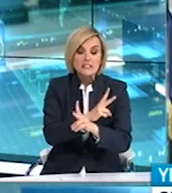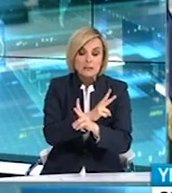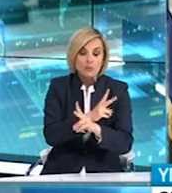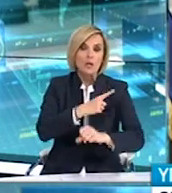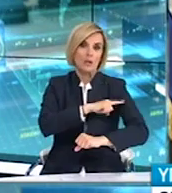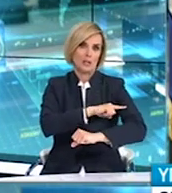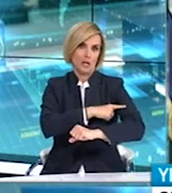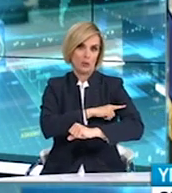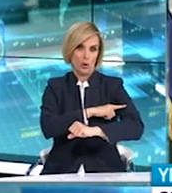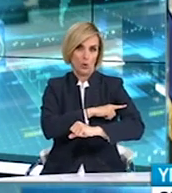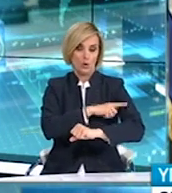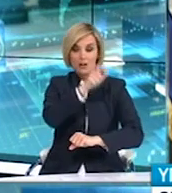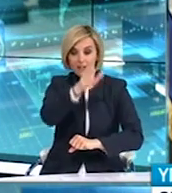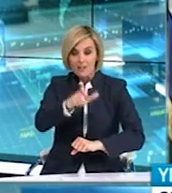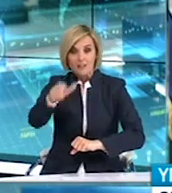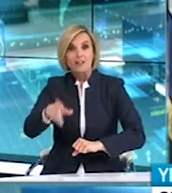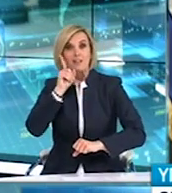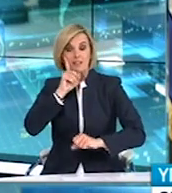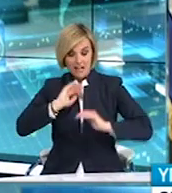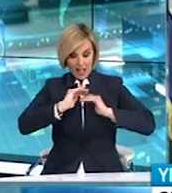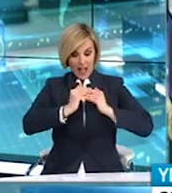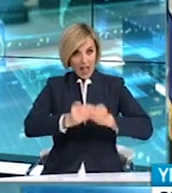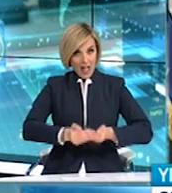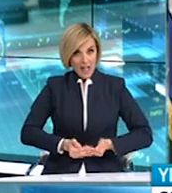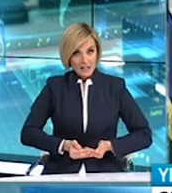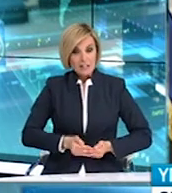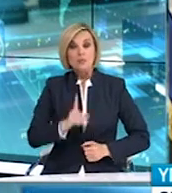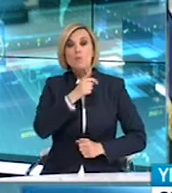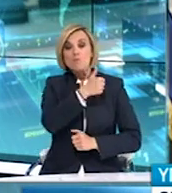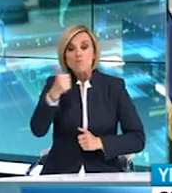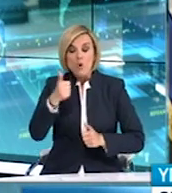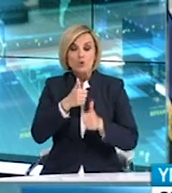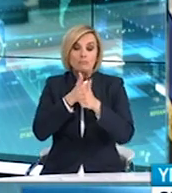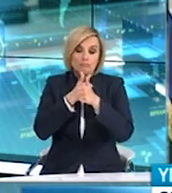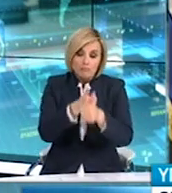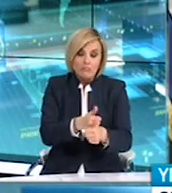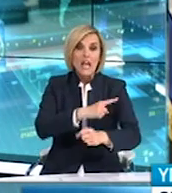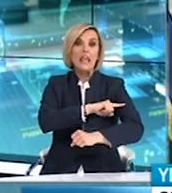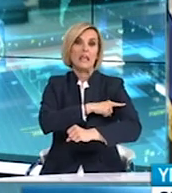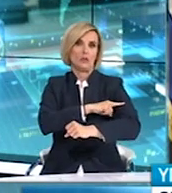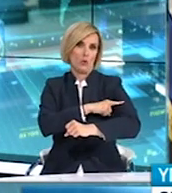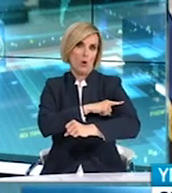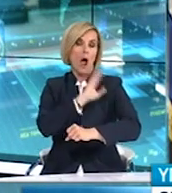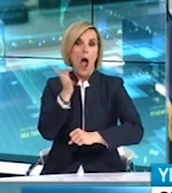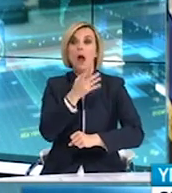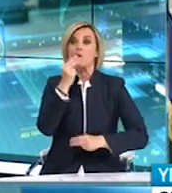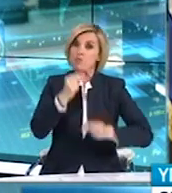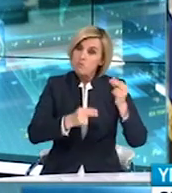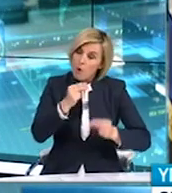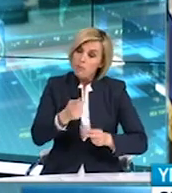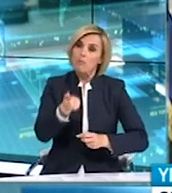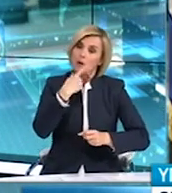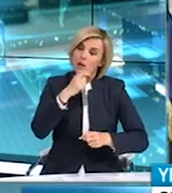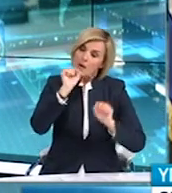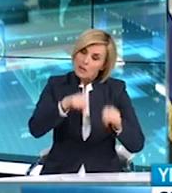έγκυες συστήνεται ειδική παρακολούθηση και αγωγή μόνο αν υπάρξουν επιπλοκές. Θέλω να πω εδώ ότι είναι ένα